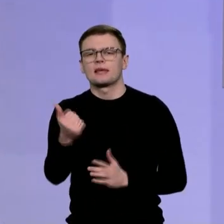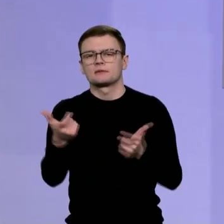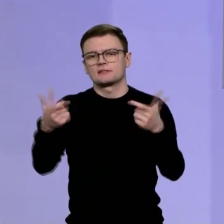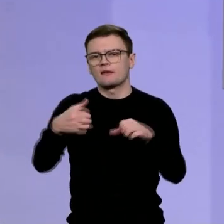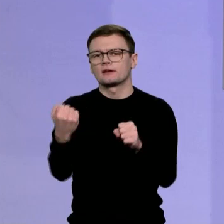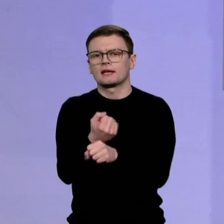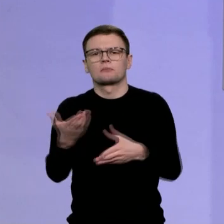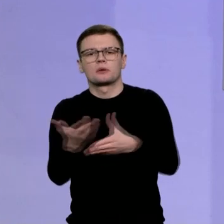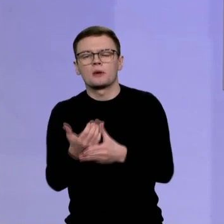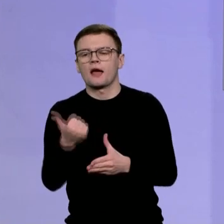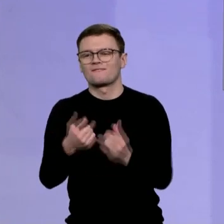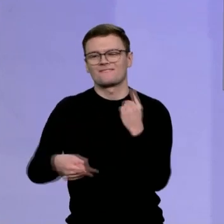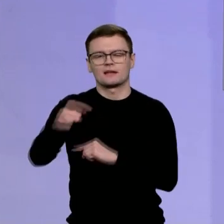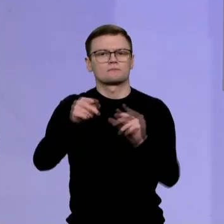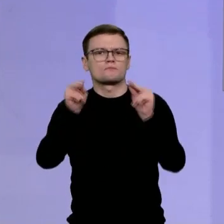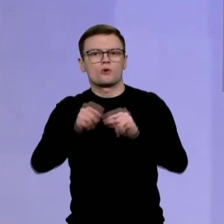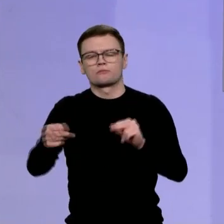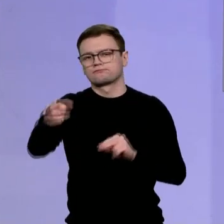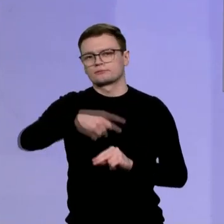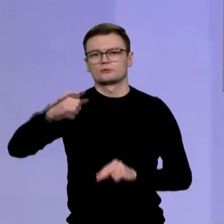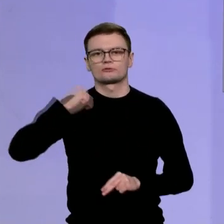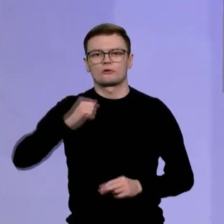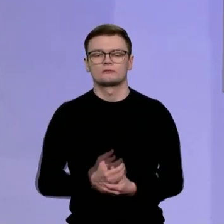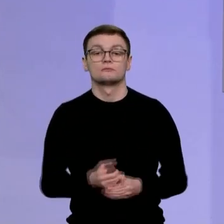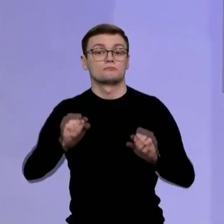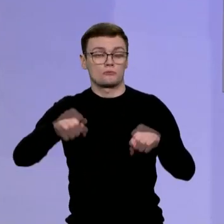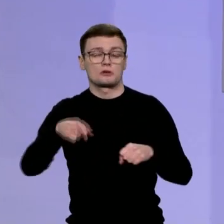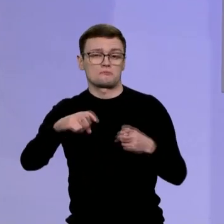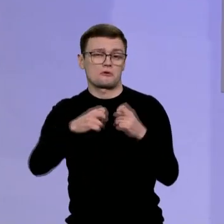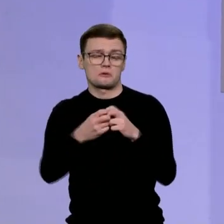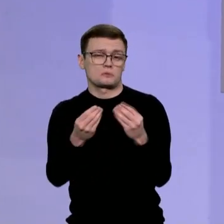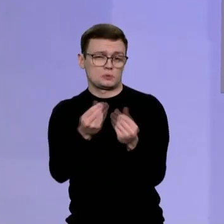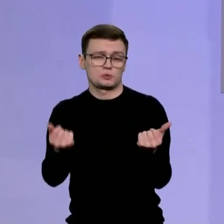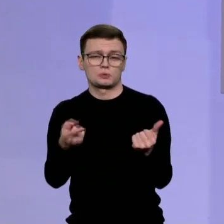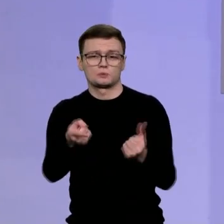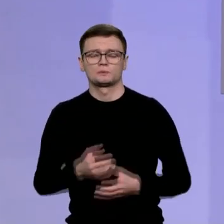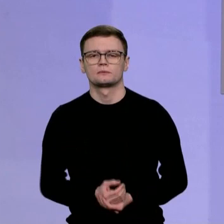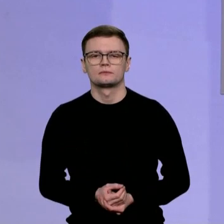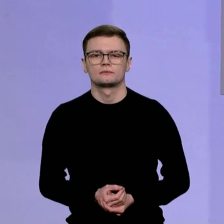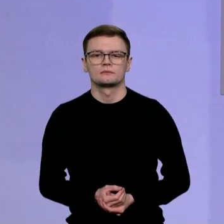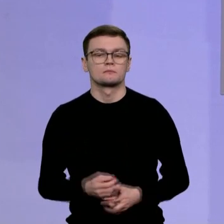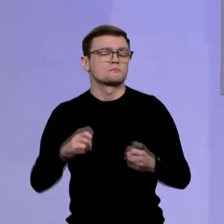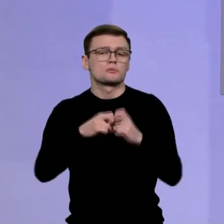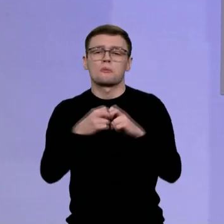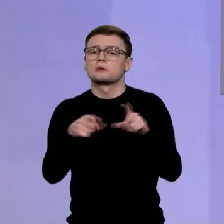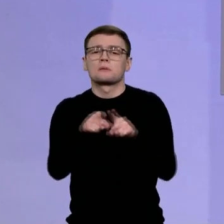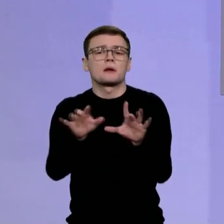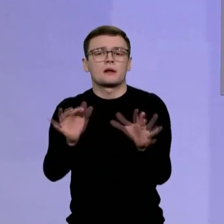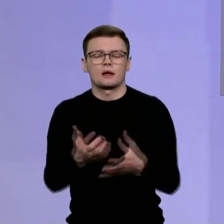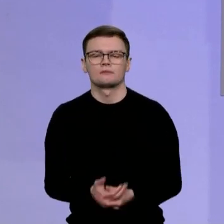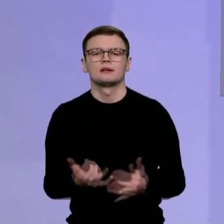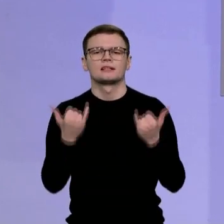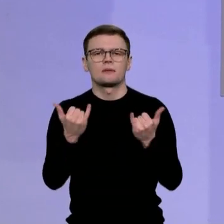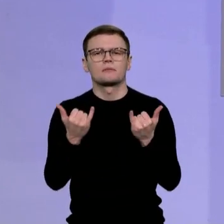žmonės, bet tai yra vienas iš sprendimo būdų. Taip pat, na, žinoma, turime tą problemą, kad netekome to Šiaulių universiteto, dabar tai yra